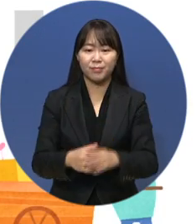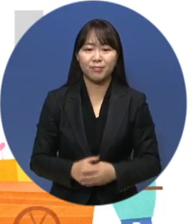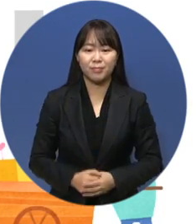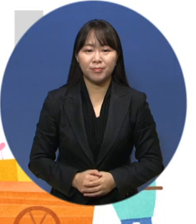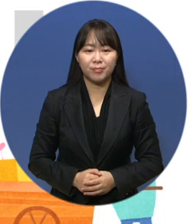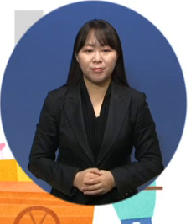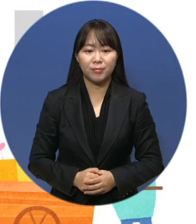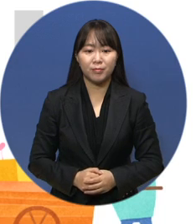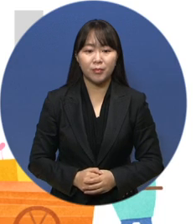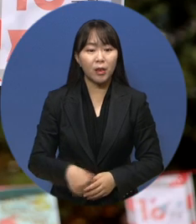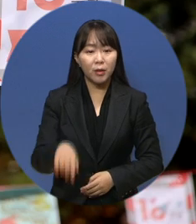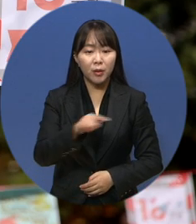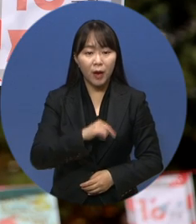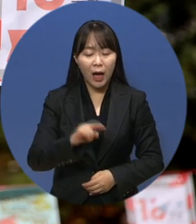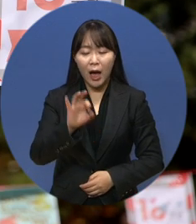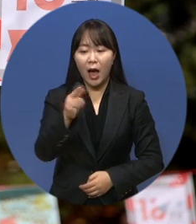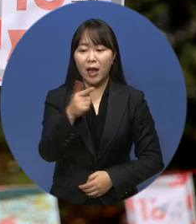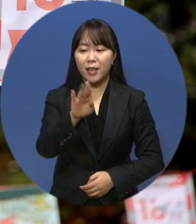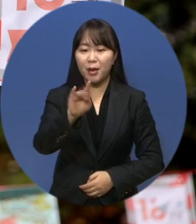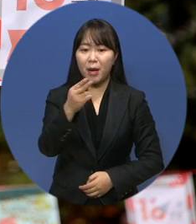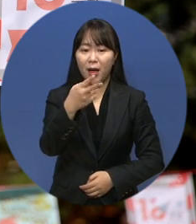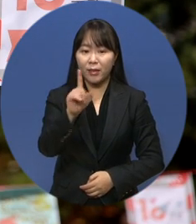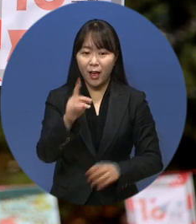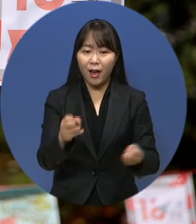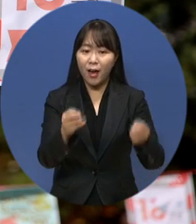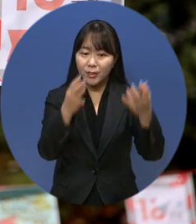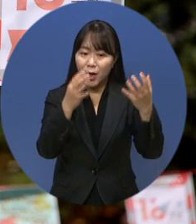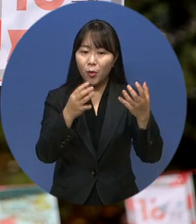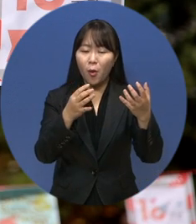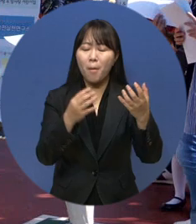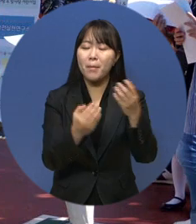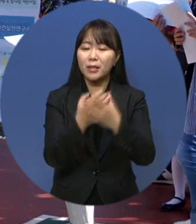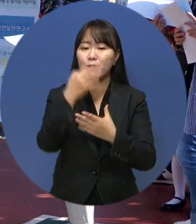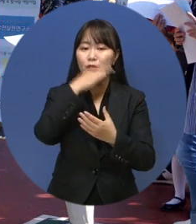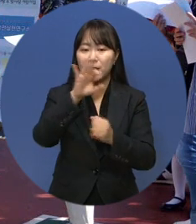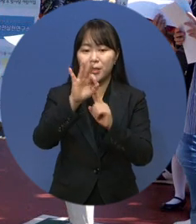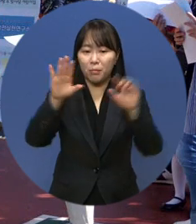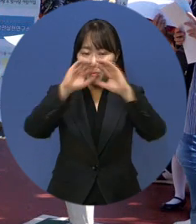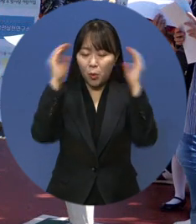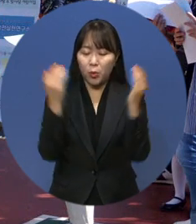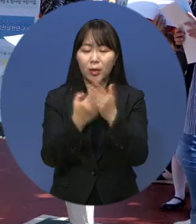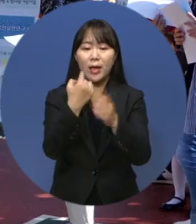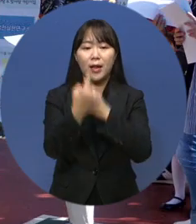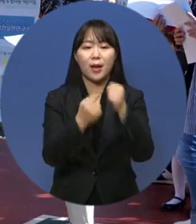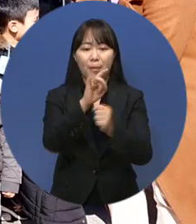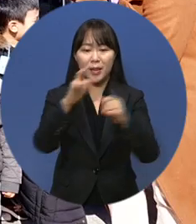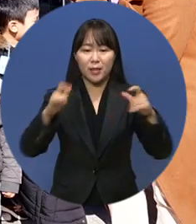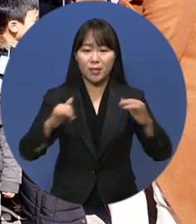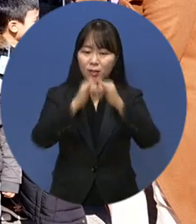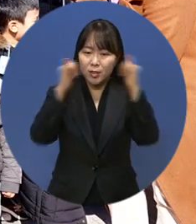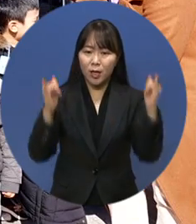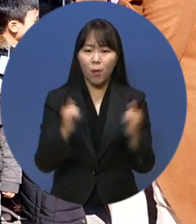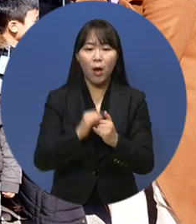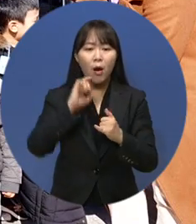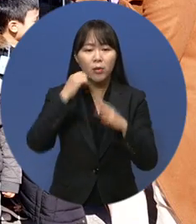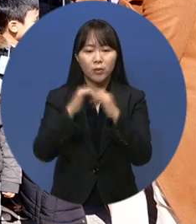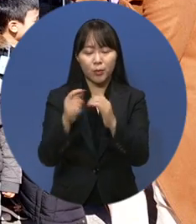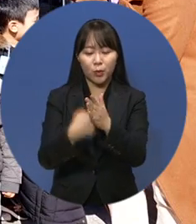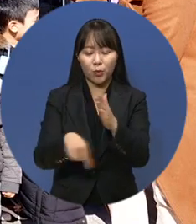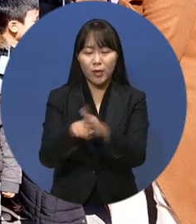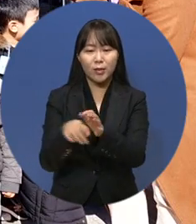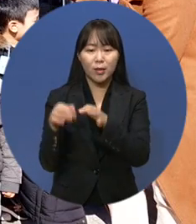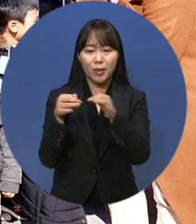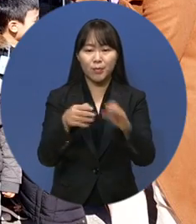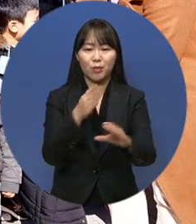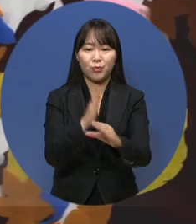있습니다. 이들은 아나바다 행사로 발생한 수익금 전액을 매년 지역사회 소외계층을 위해